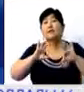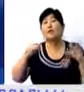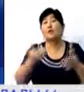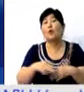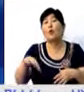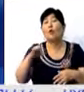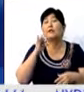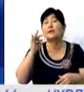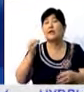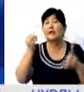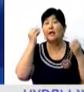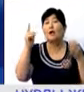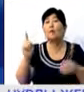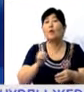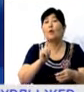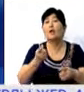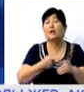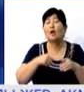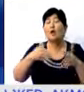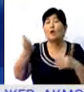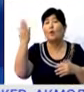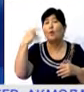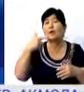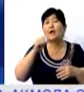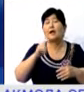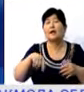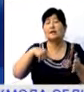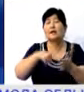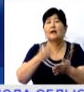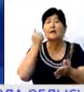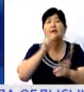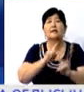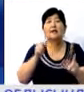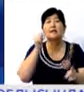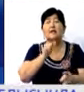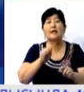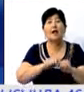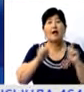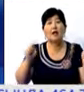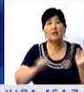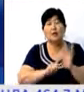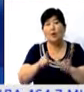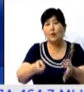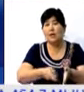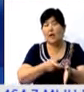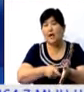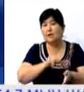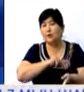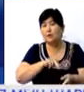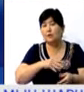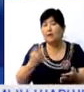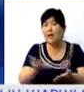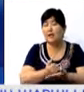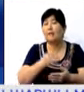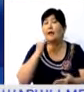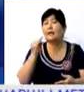Облыстық тарихи мәдени мұралар тізіміне енген орта ғасырлық Қышқала шаһарының бүккен сырлары ашыла бастады. Оған қазба жұмыстарының барысында табылып